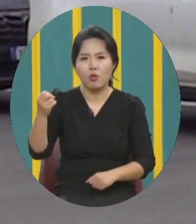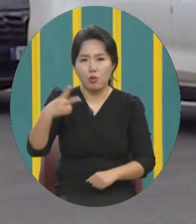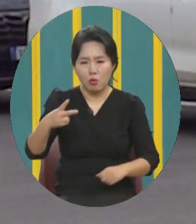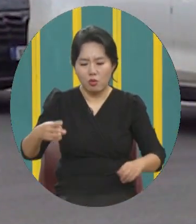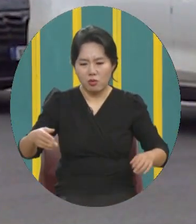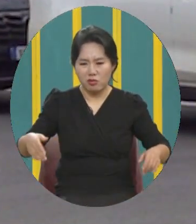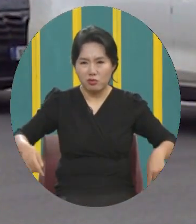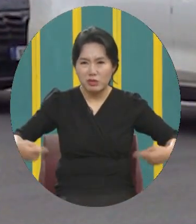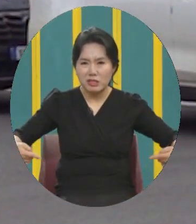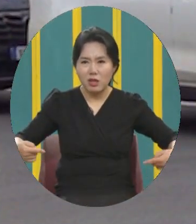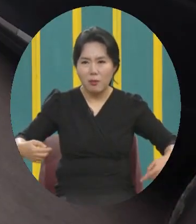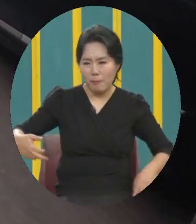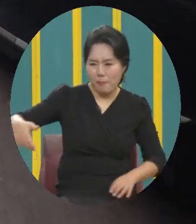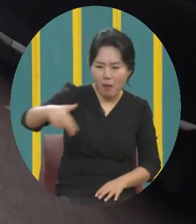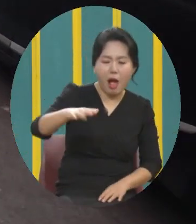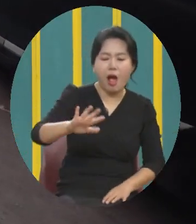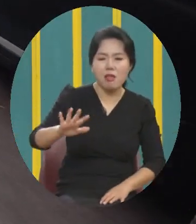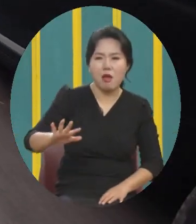때문인데요.